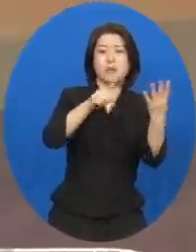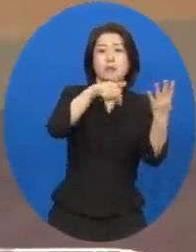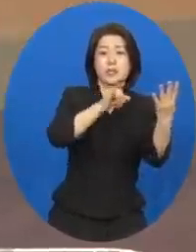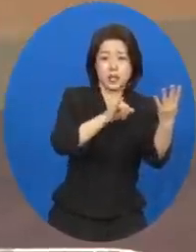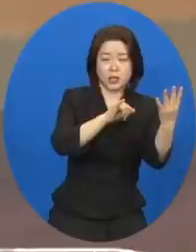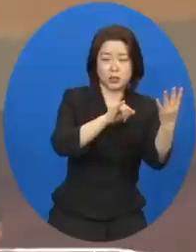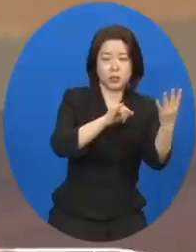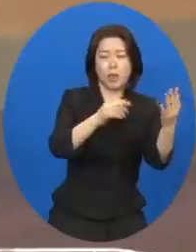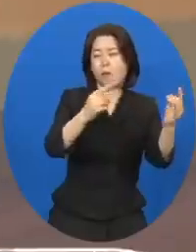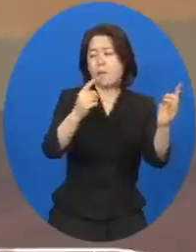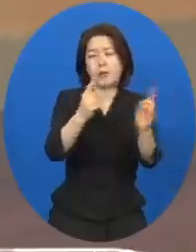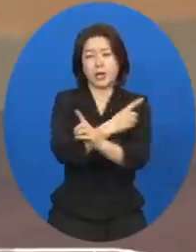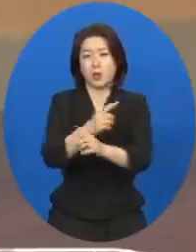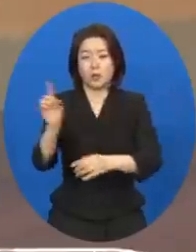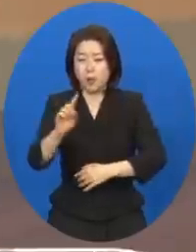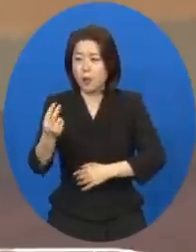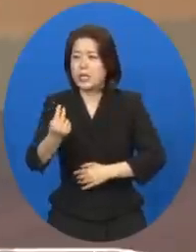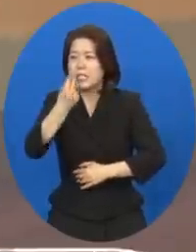생명의 오기로